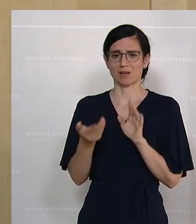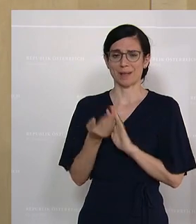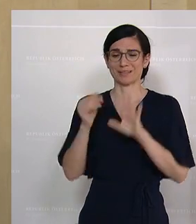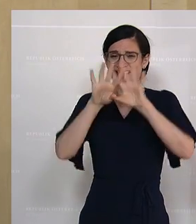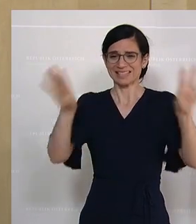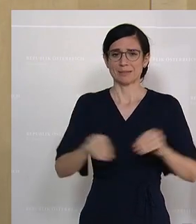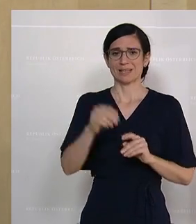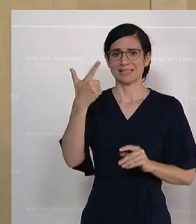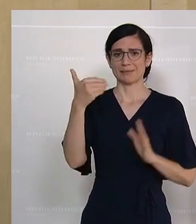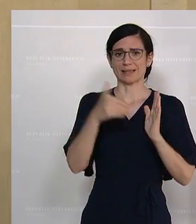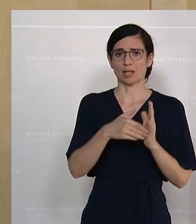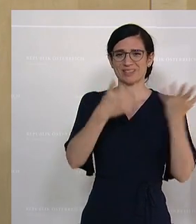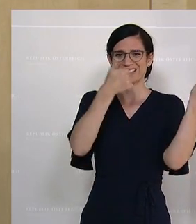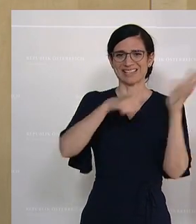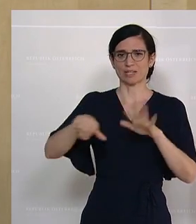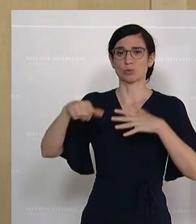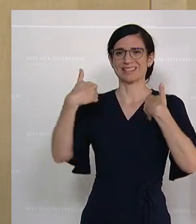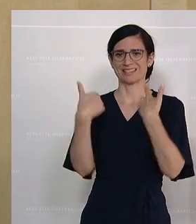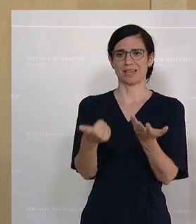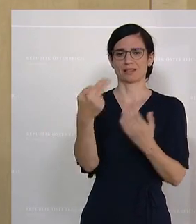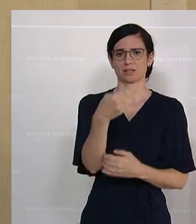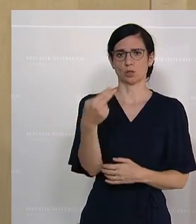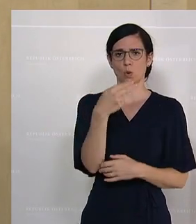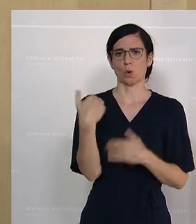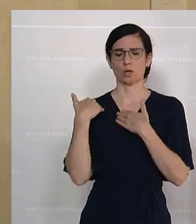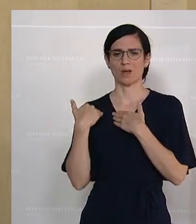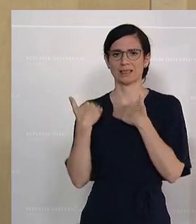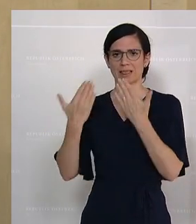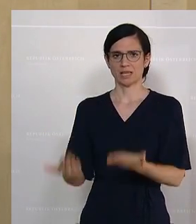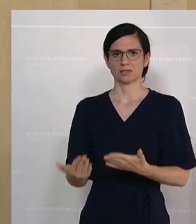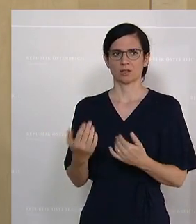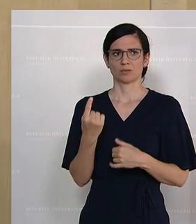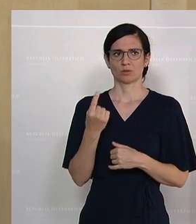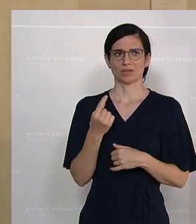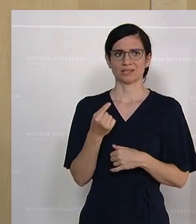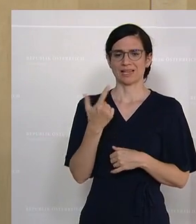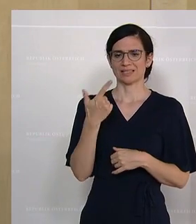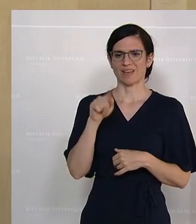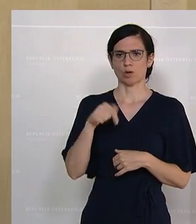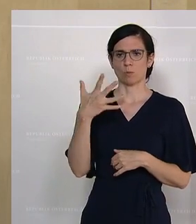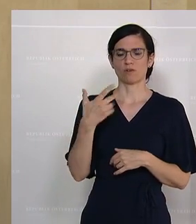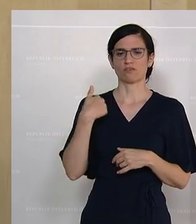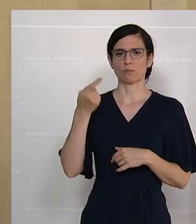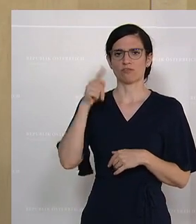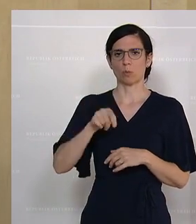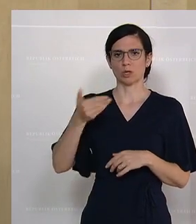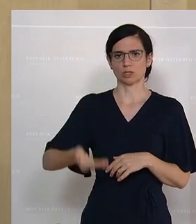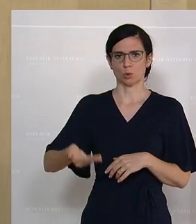sind 2660 euro entlastung das entspricht 2 eineinhalb monatsgehältern